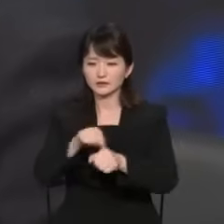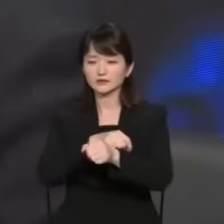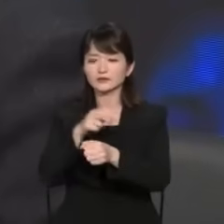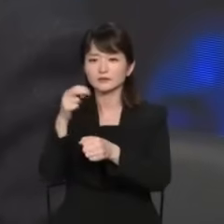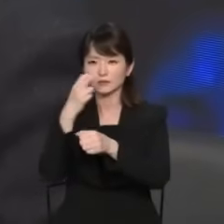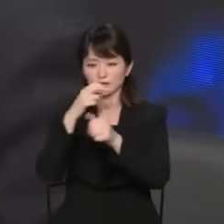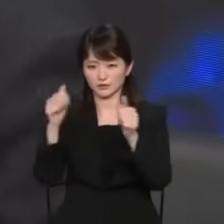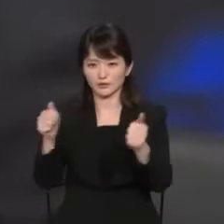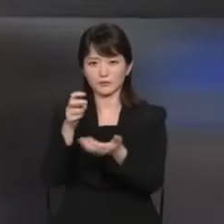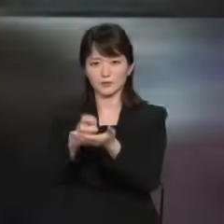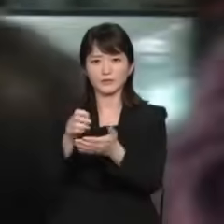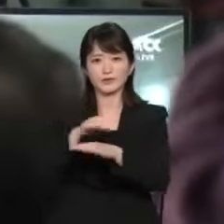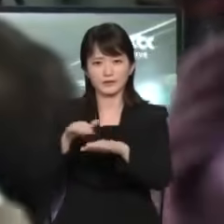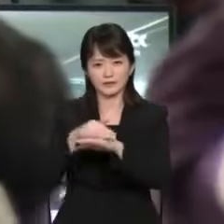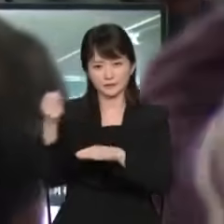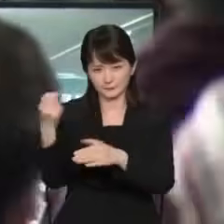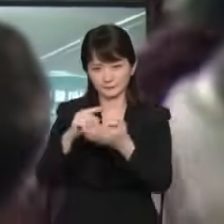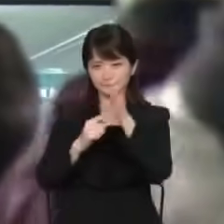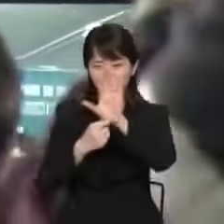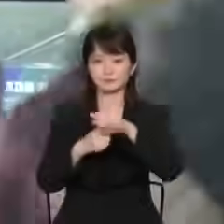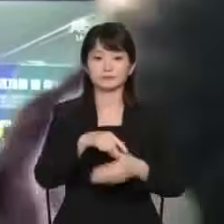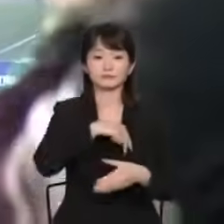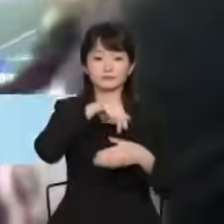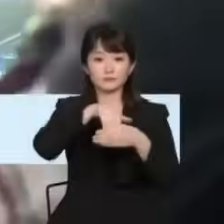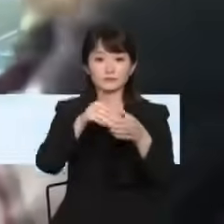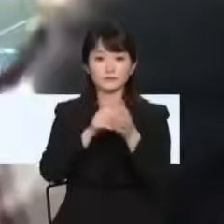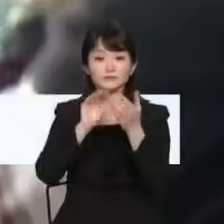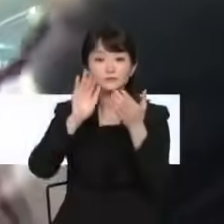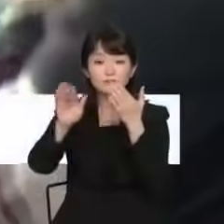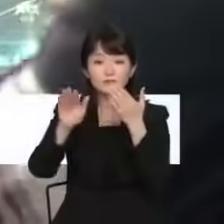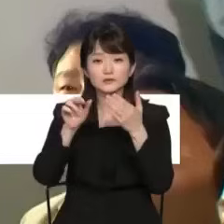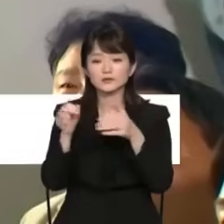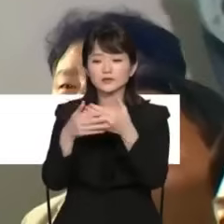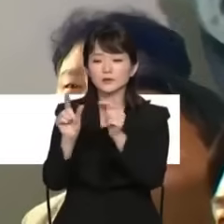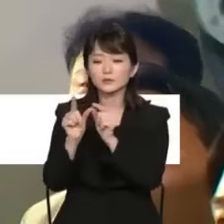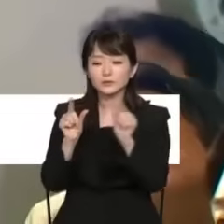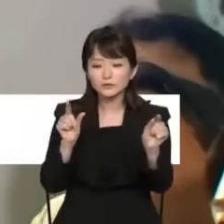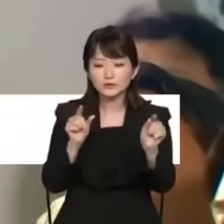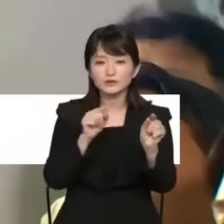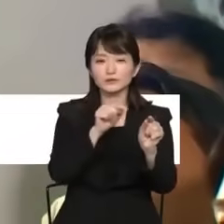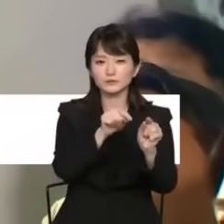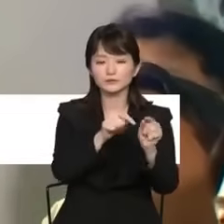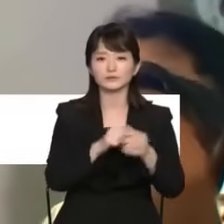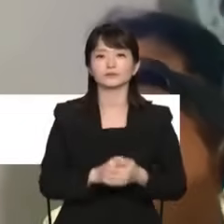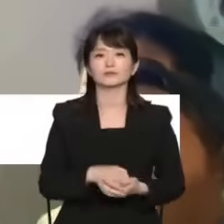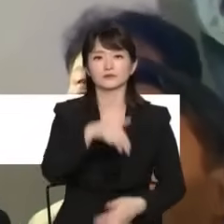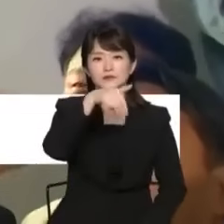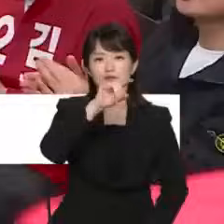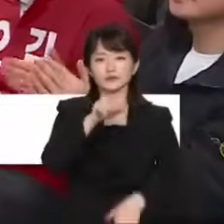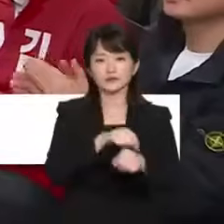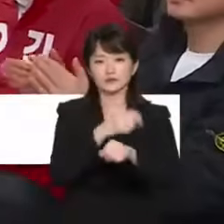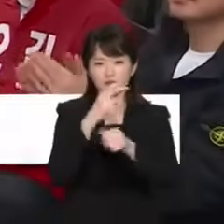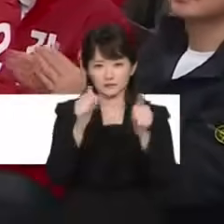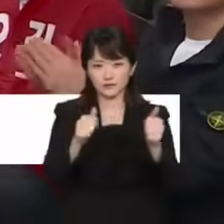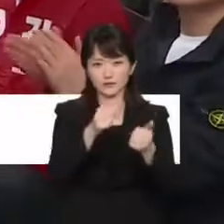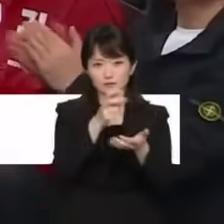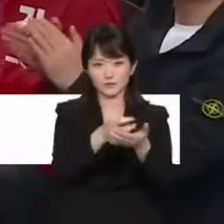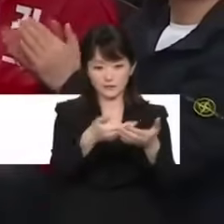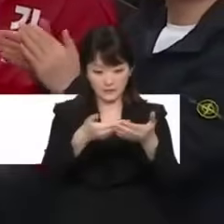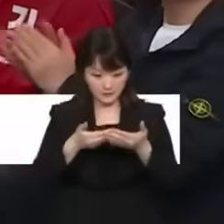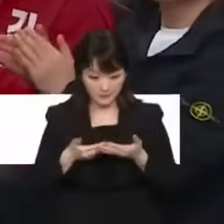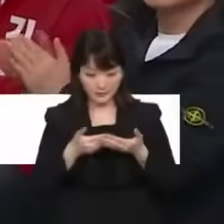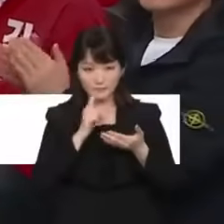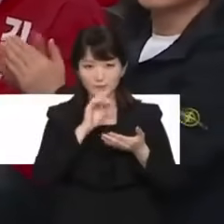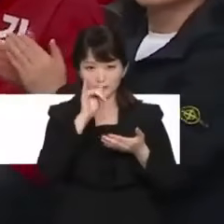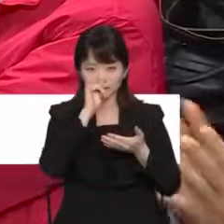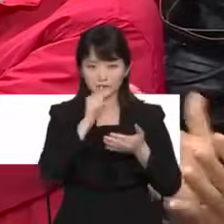한번 밝혔습니다. 총선 이후 여당 일각에서도 최상병 특검법을 수용해야 한다는 의견이 나오고 있는